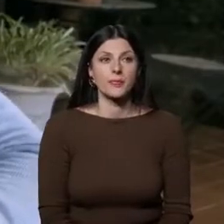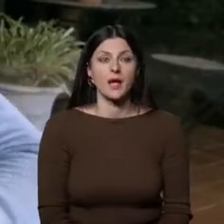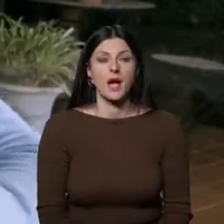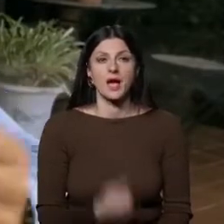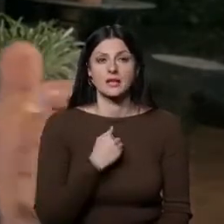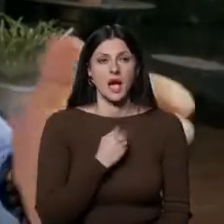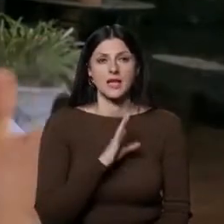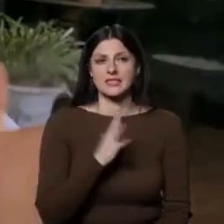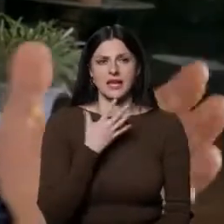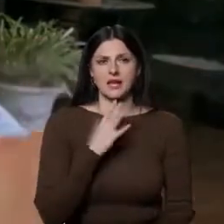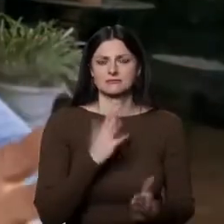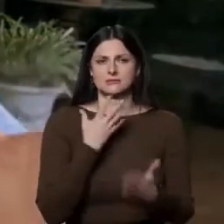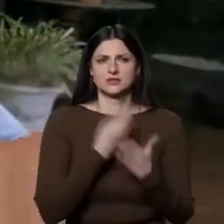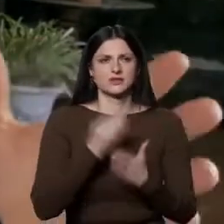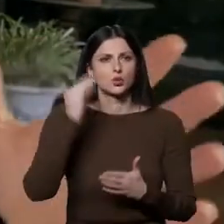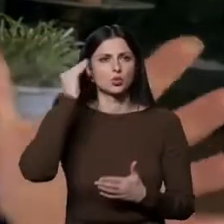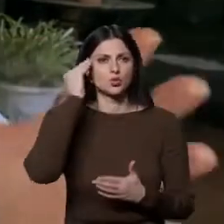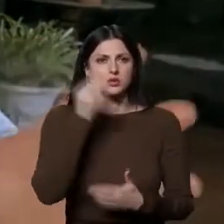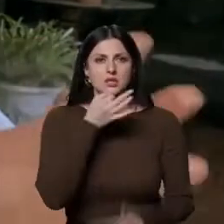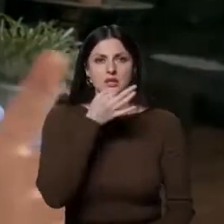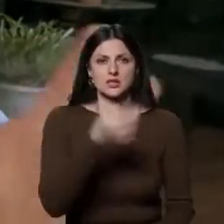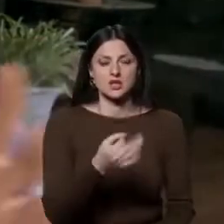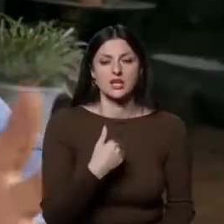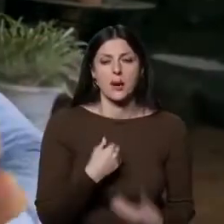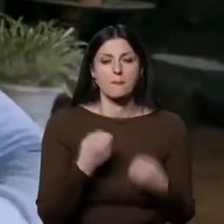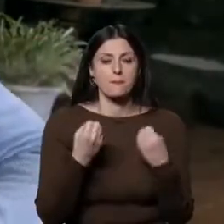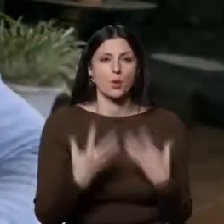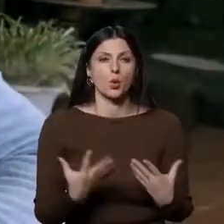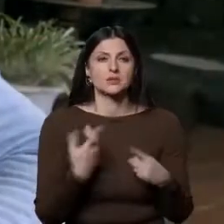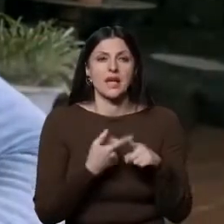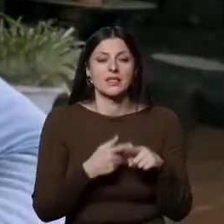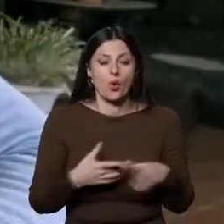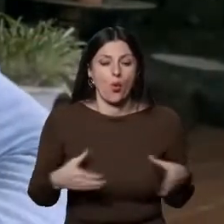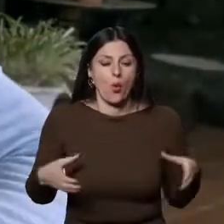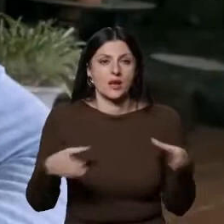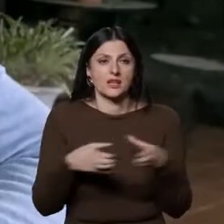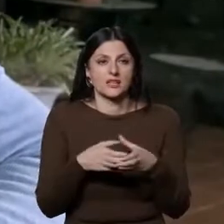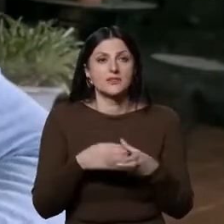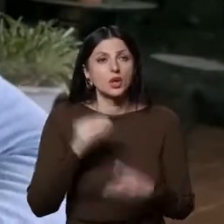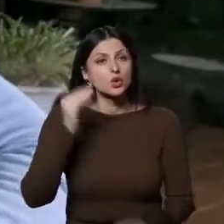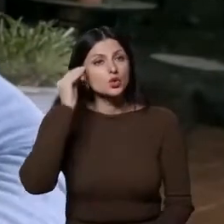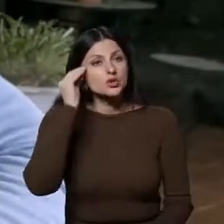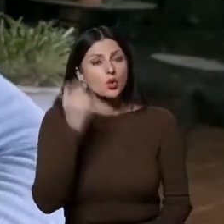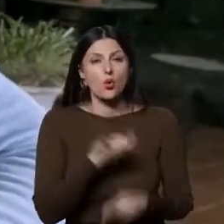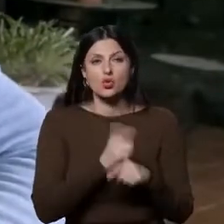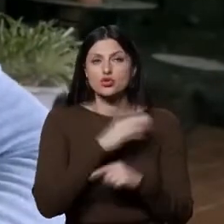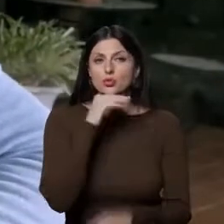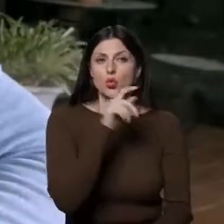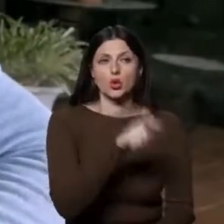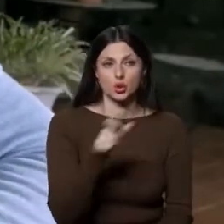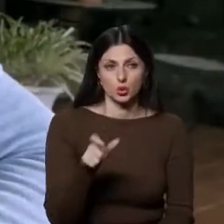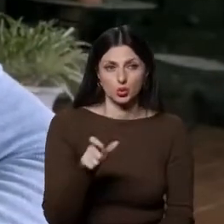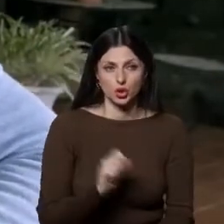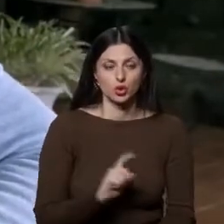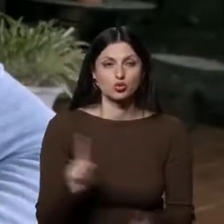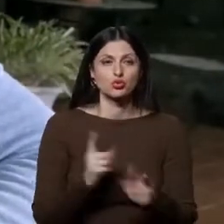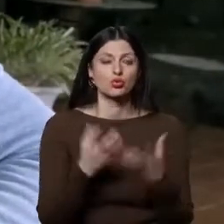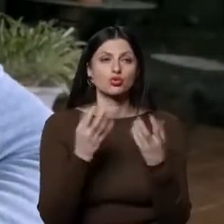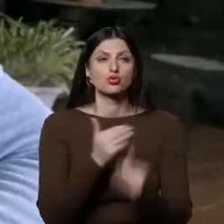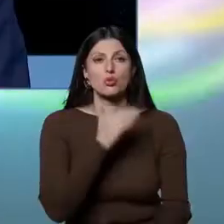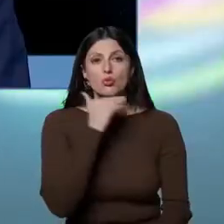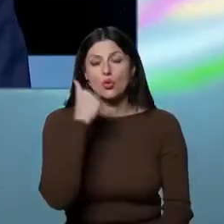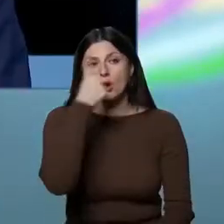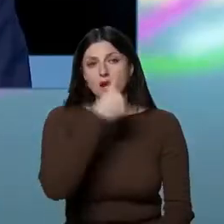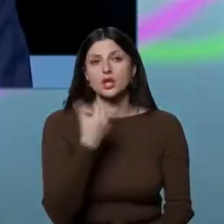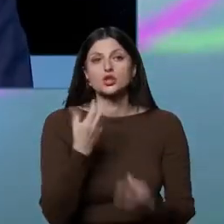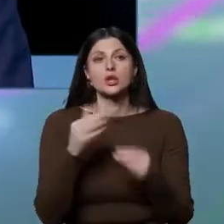точку зрения говорю, я говорю точку, я просто, это коллективная точка зрения очень многих людей, что еще много лет пройдет,